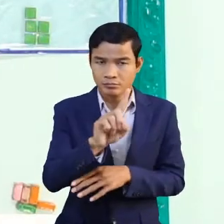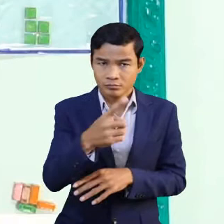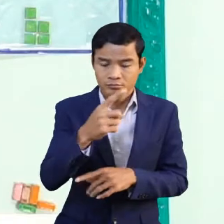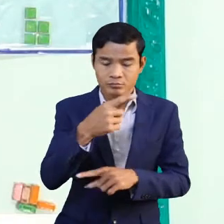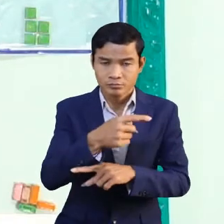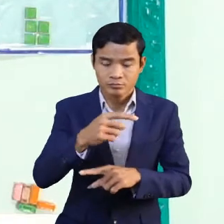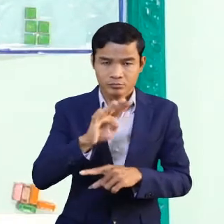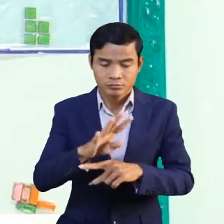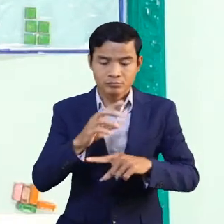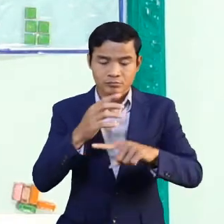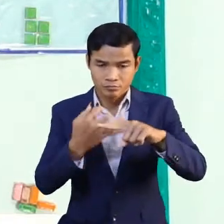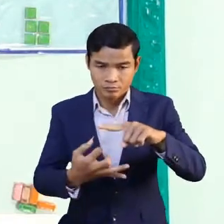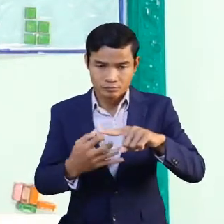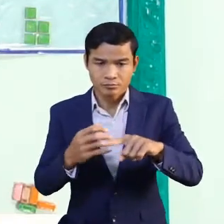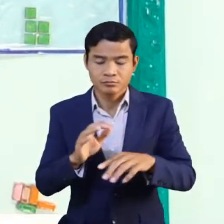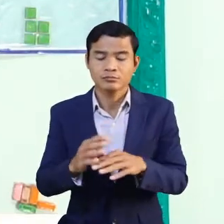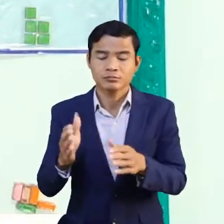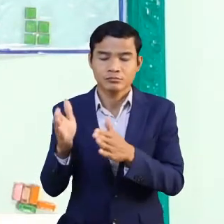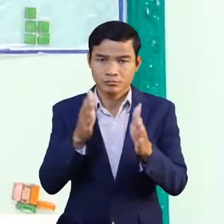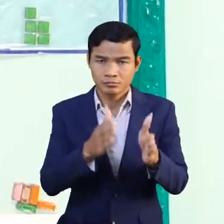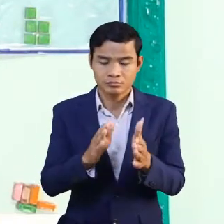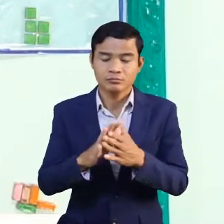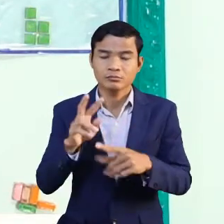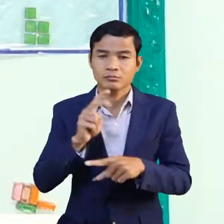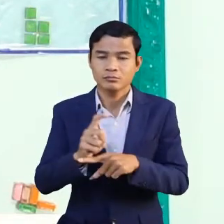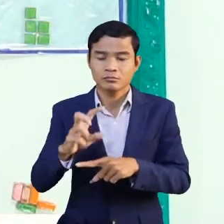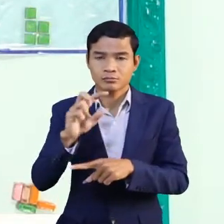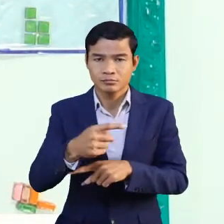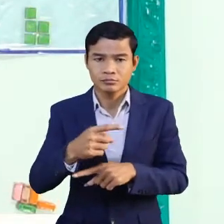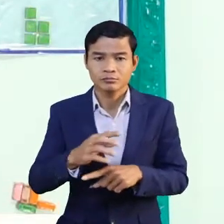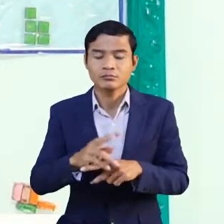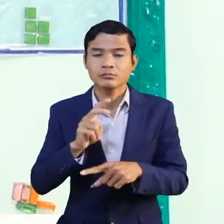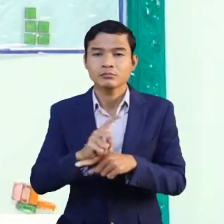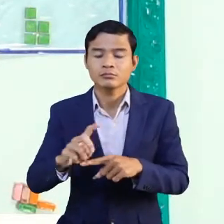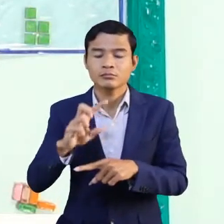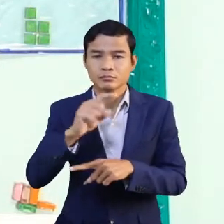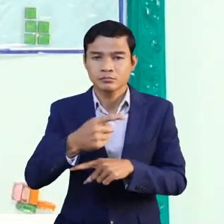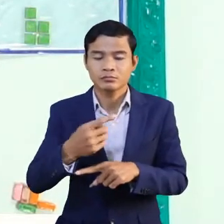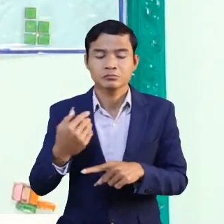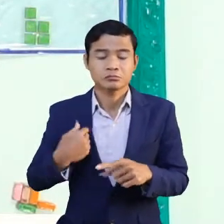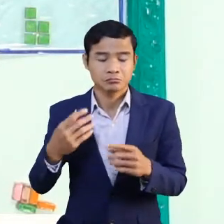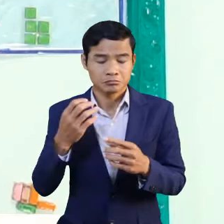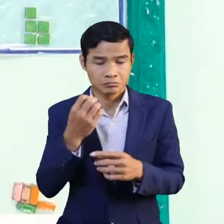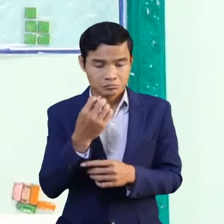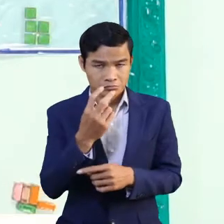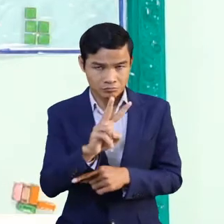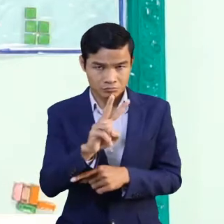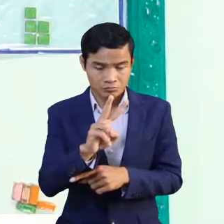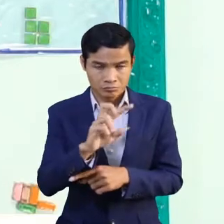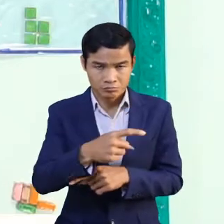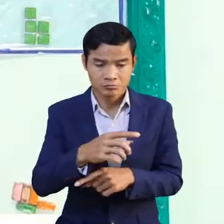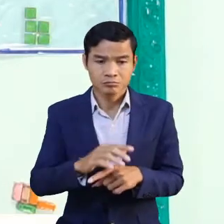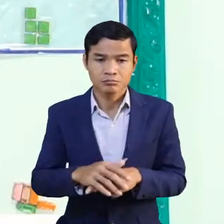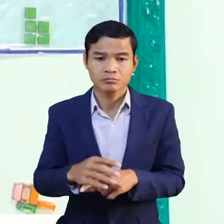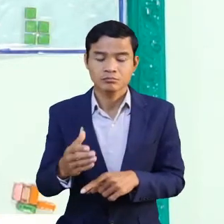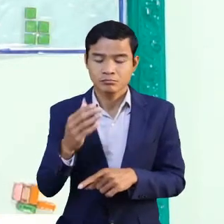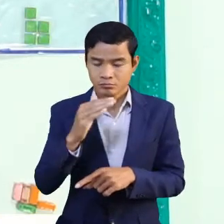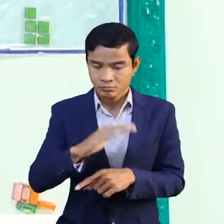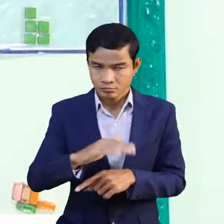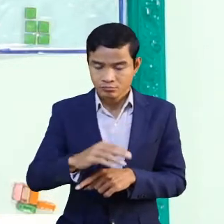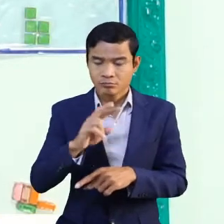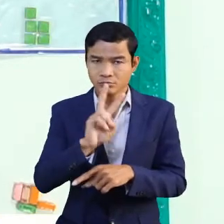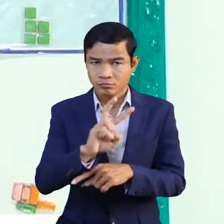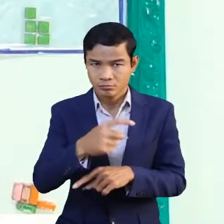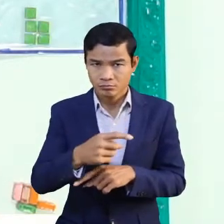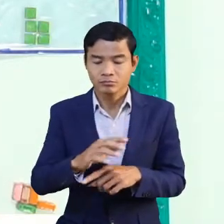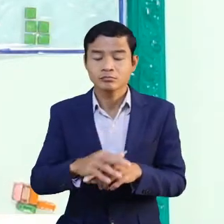នៅសល់5 7តោះបន្តទៅខ្ទង់ពាន់អញ្ចឹងខ្ទង់ពាន់របស់យើងមានចំនួន2 2000ទូដកទី2មាន2000